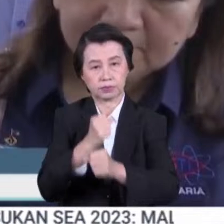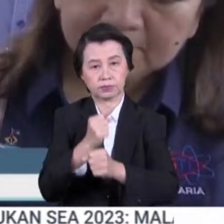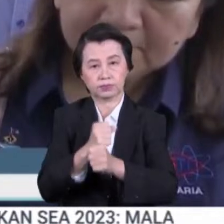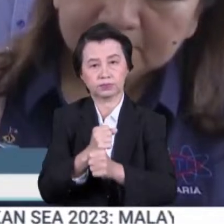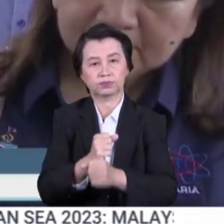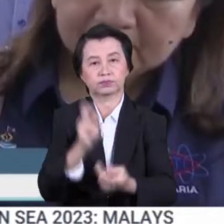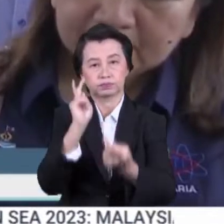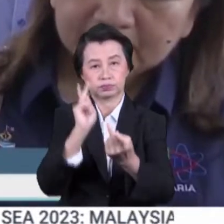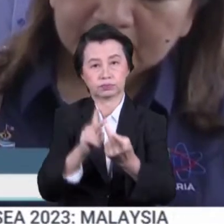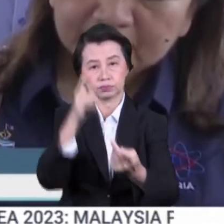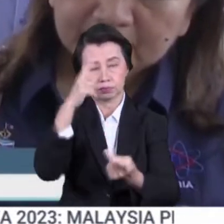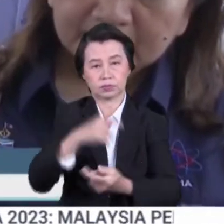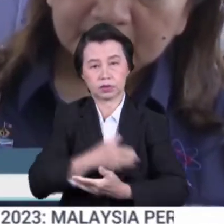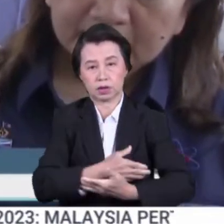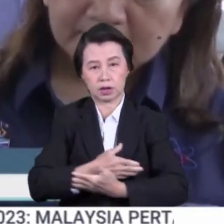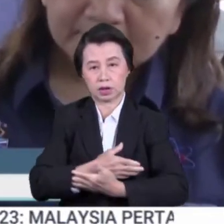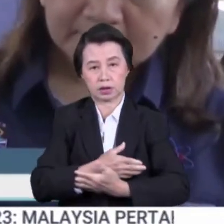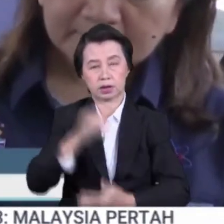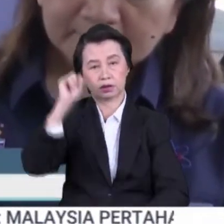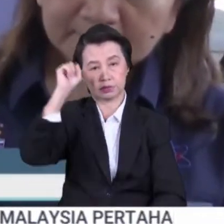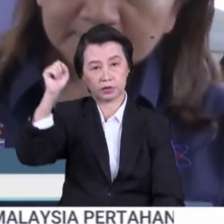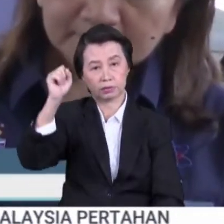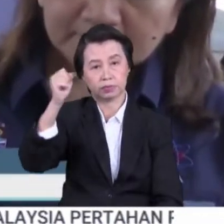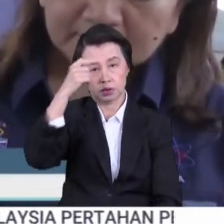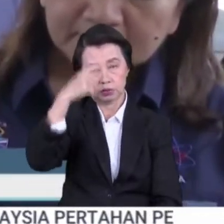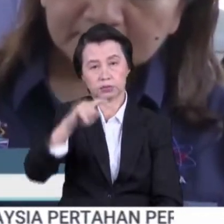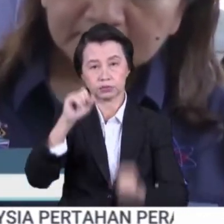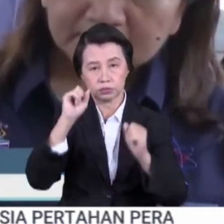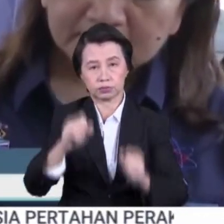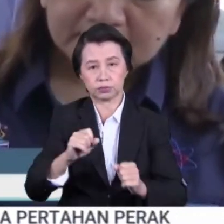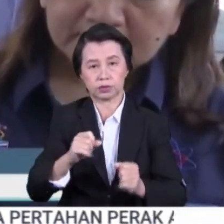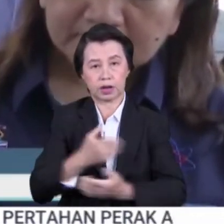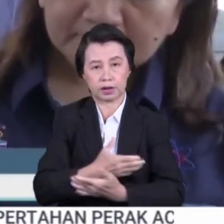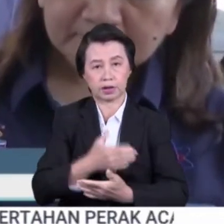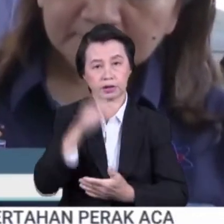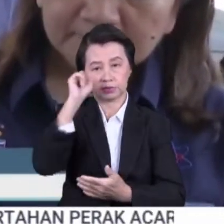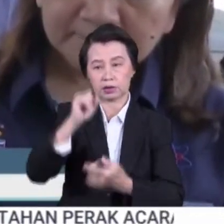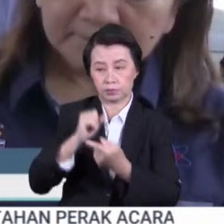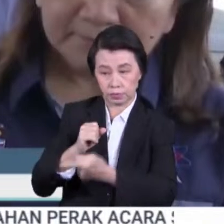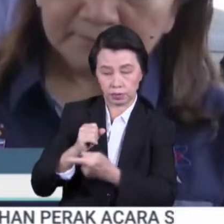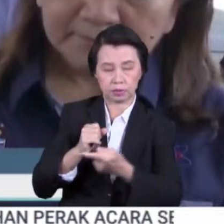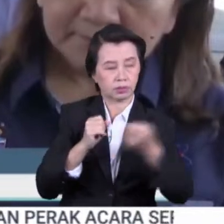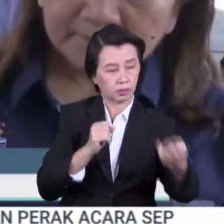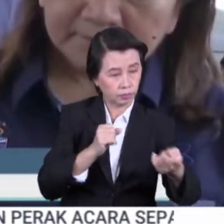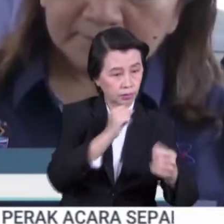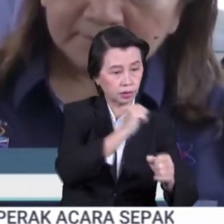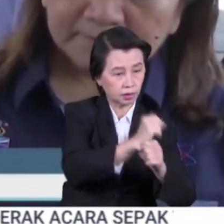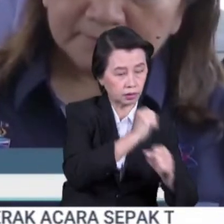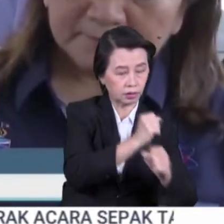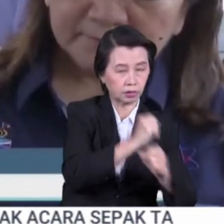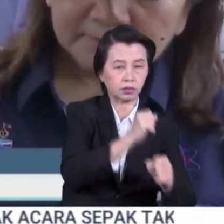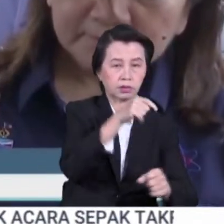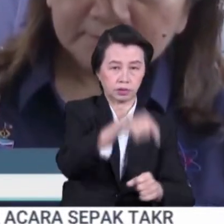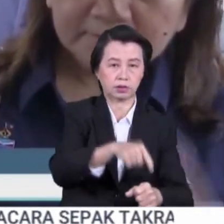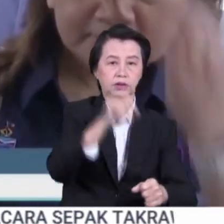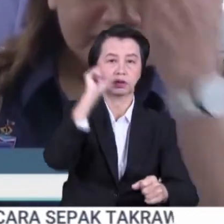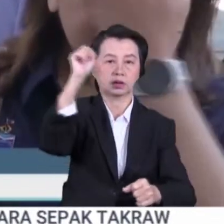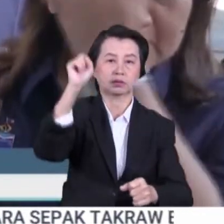pekerjaan-pekerjaan yang sesuai untuk anak-anak kita di Sabah untuk membolehkan mereka berkhidmat di negeri